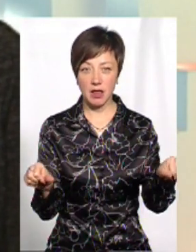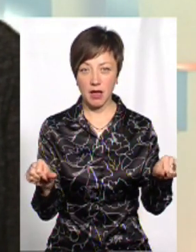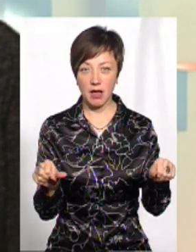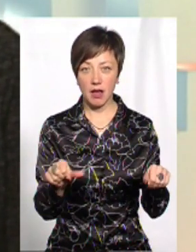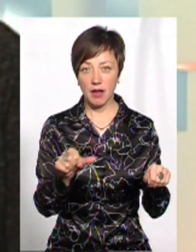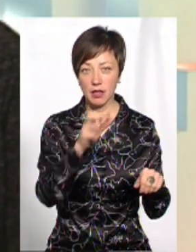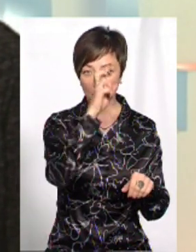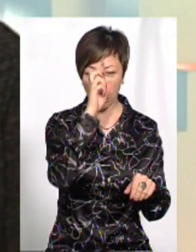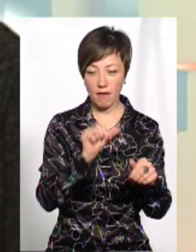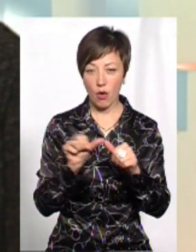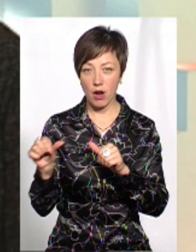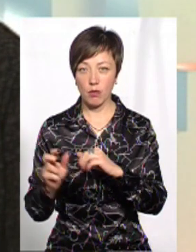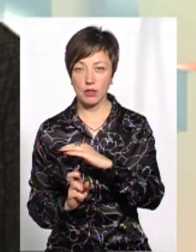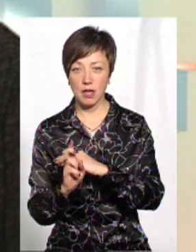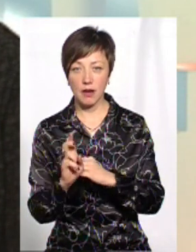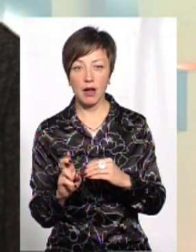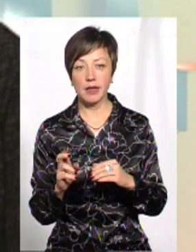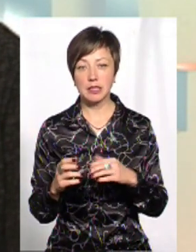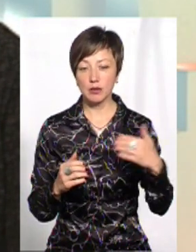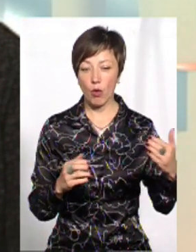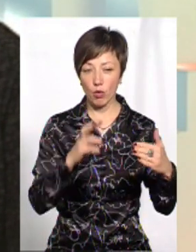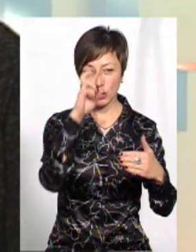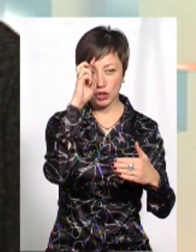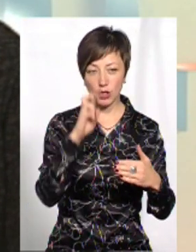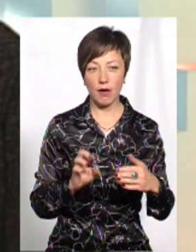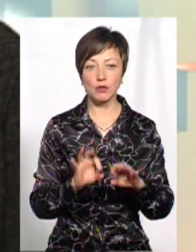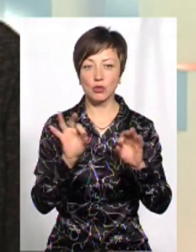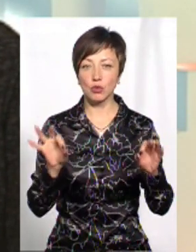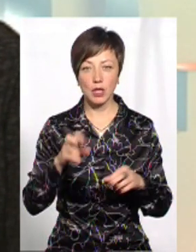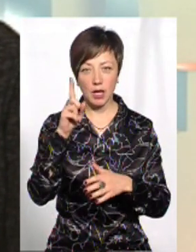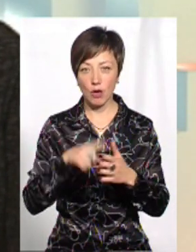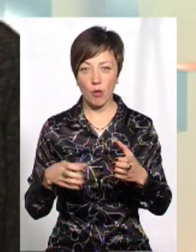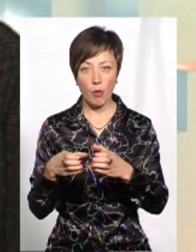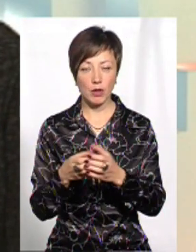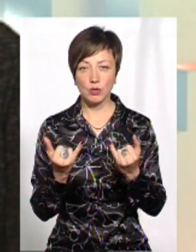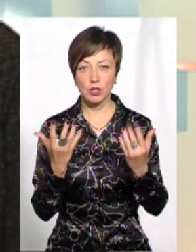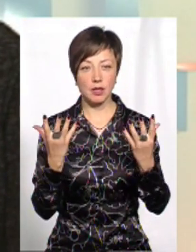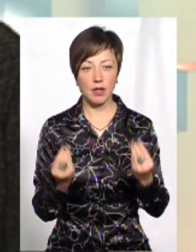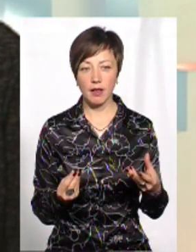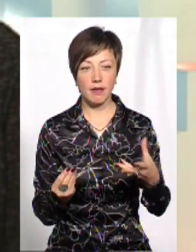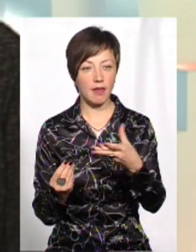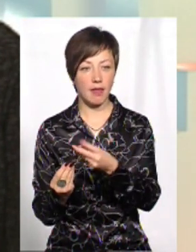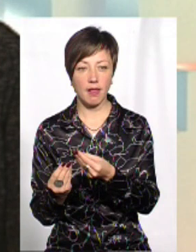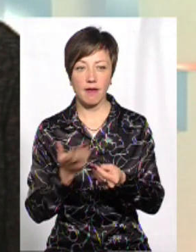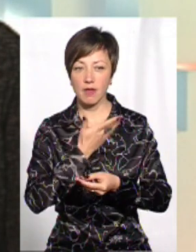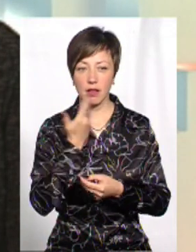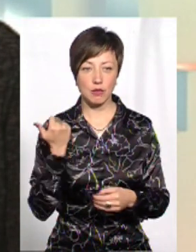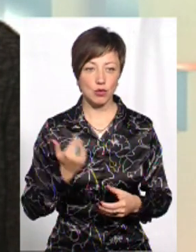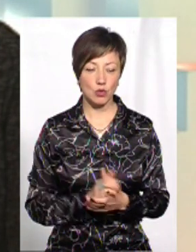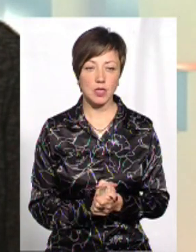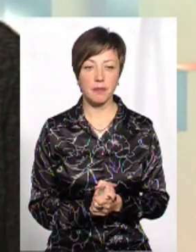від церкви, і з боку держави жодна релігійна громада на сьогоднішній день не